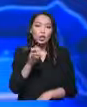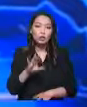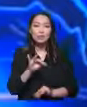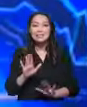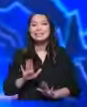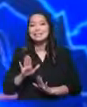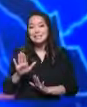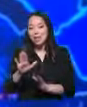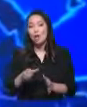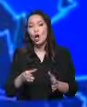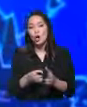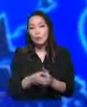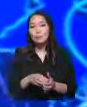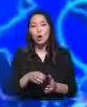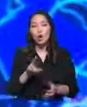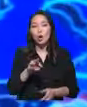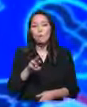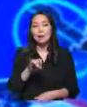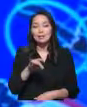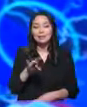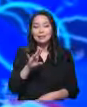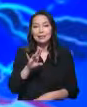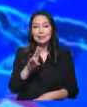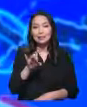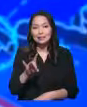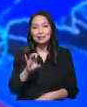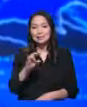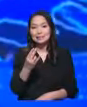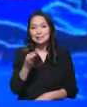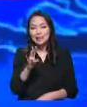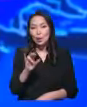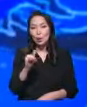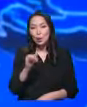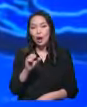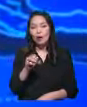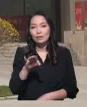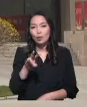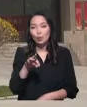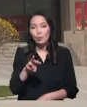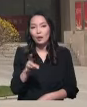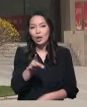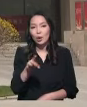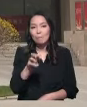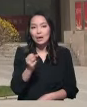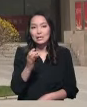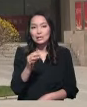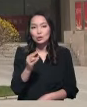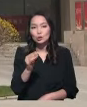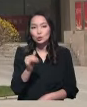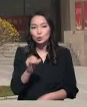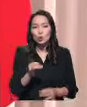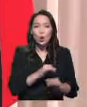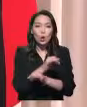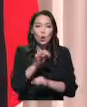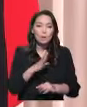секретарь комитета Компартии КНР Синьцзянь-Уйгурского автономного района Ма Синьжуй. Обсуждение затронуло